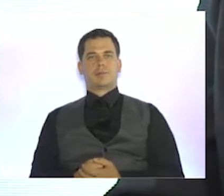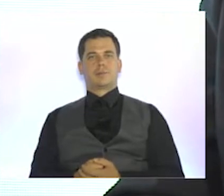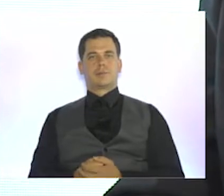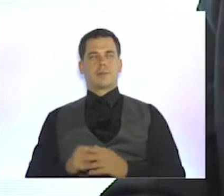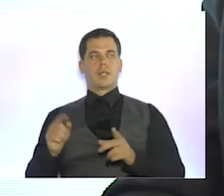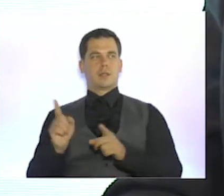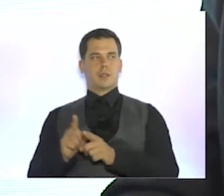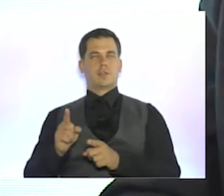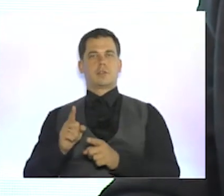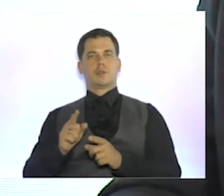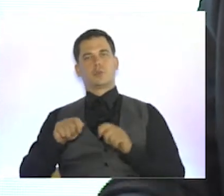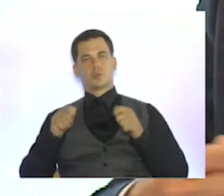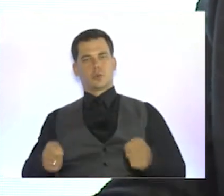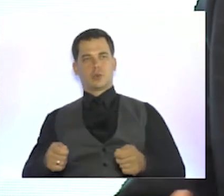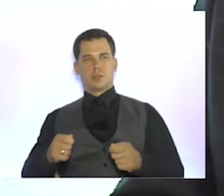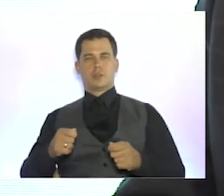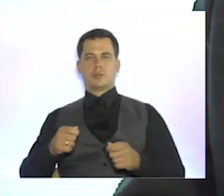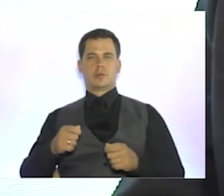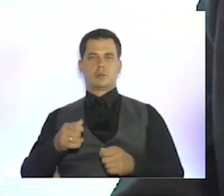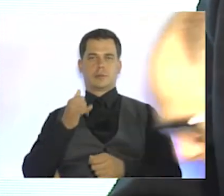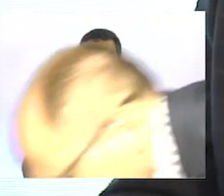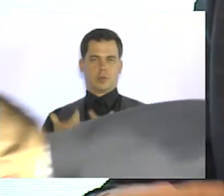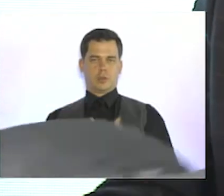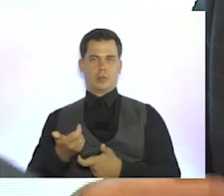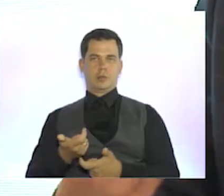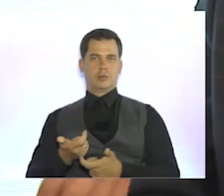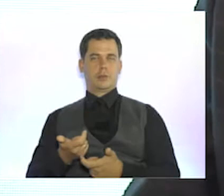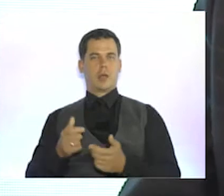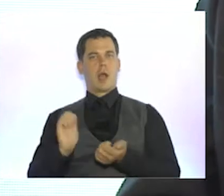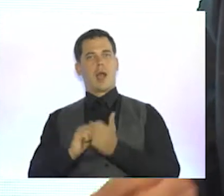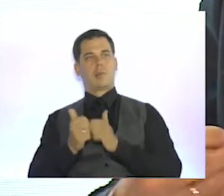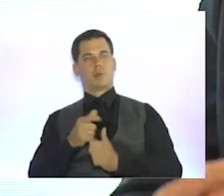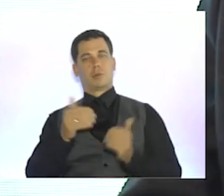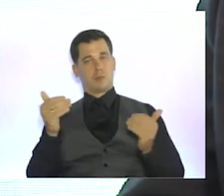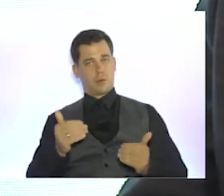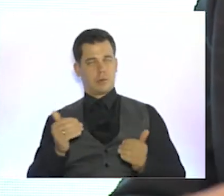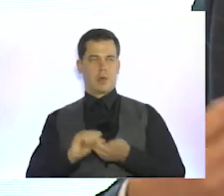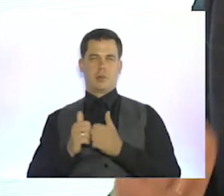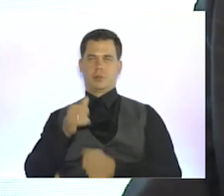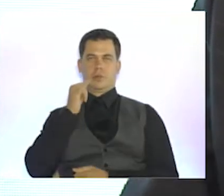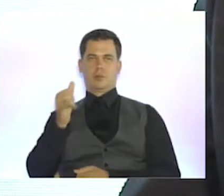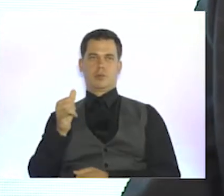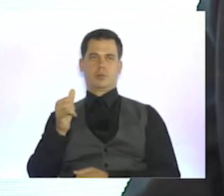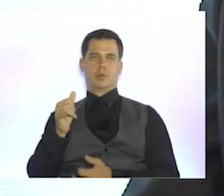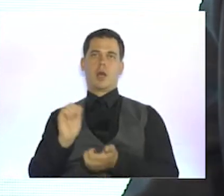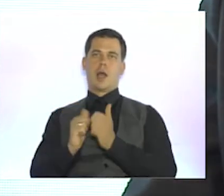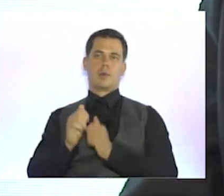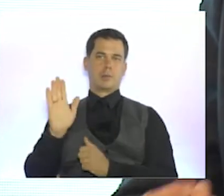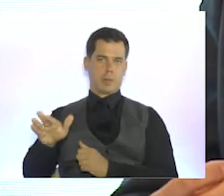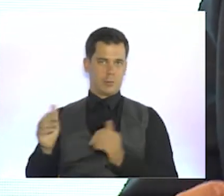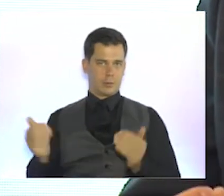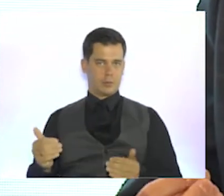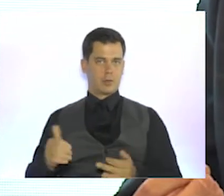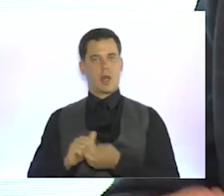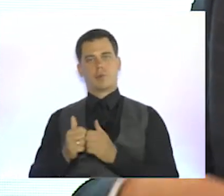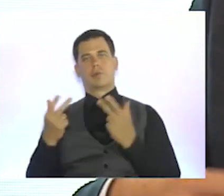zjawiska wymuszać na siłę. Nic na siłę się nie da zrobić. Albo ktoś może, albo nie może, albo ma predyspozycję,